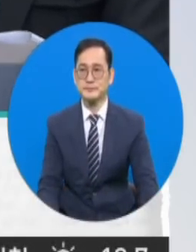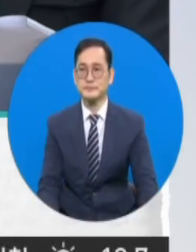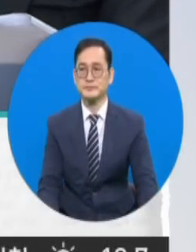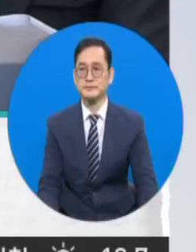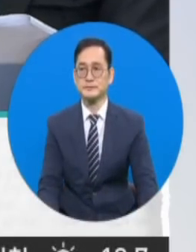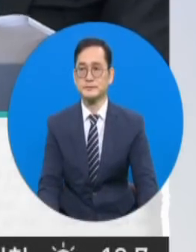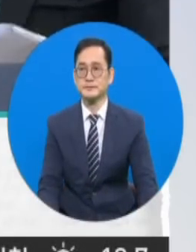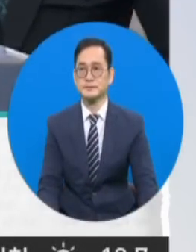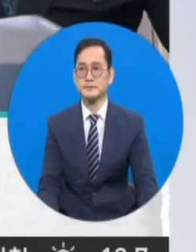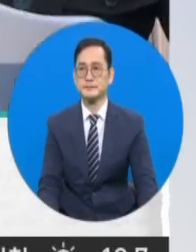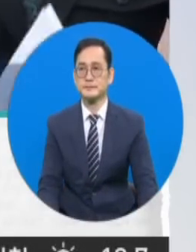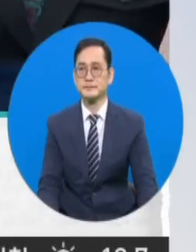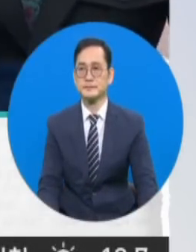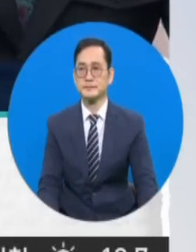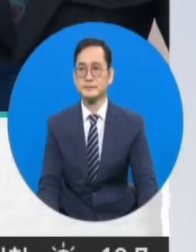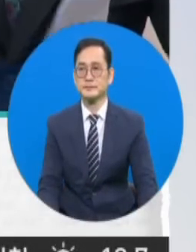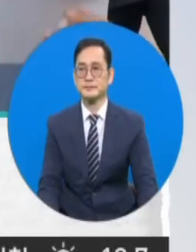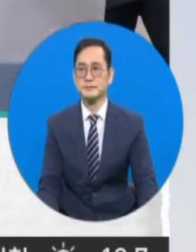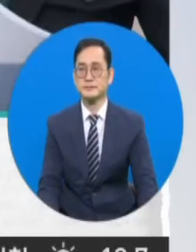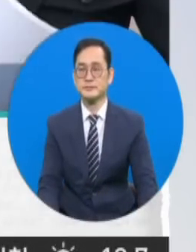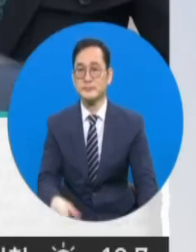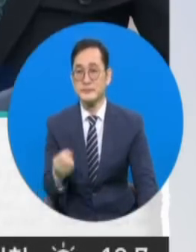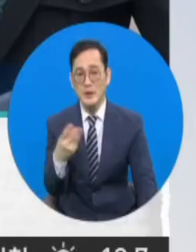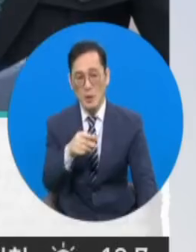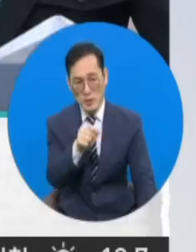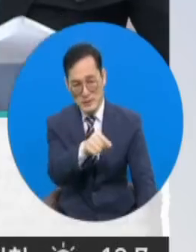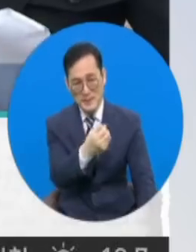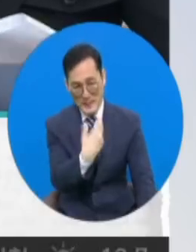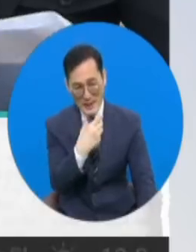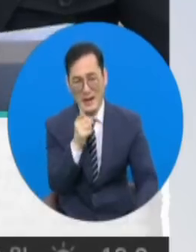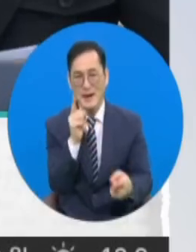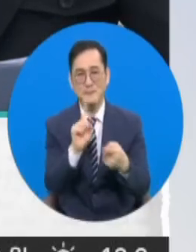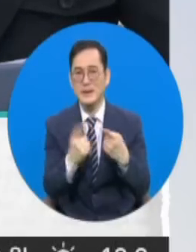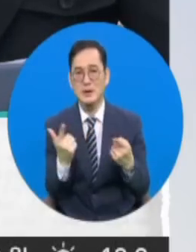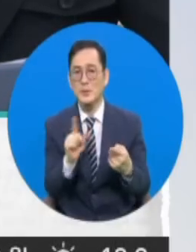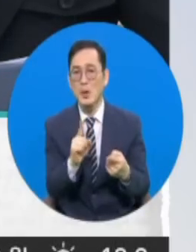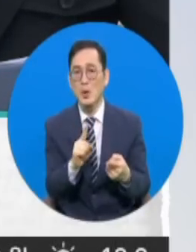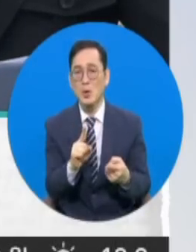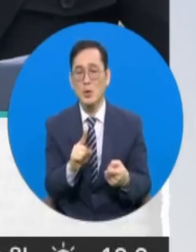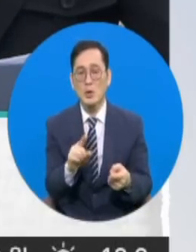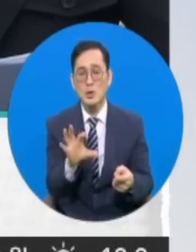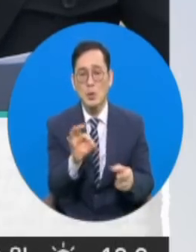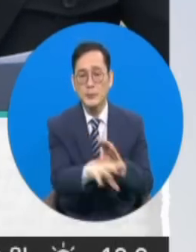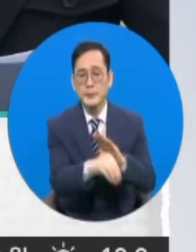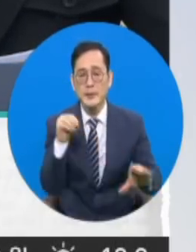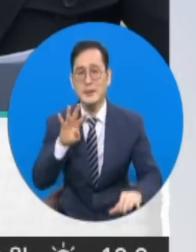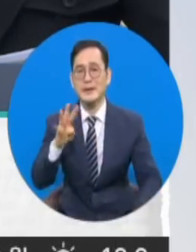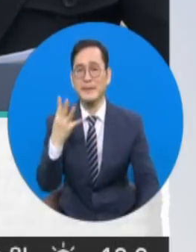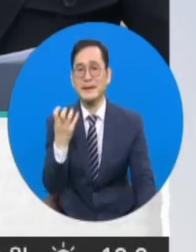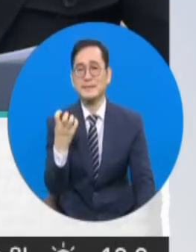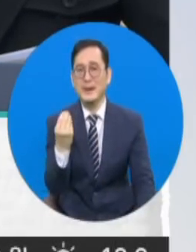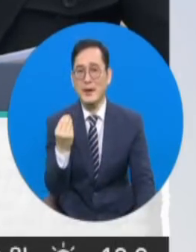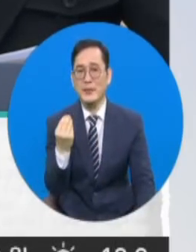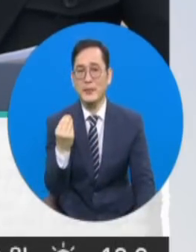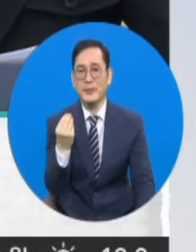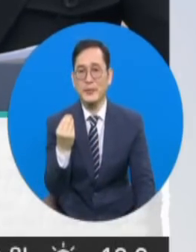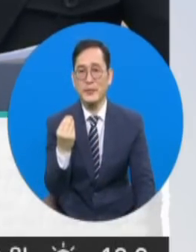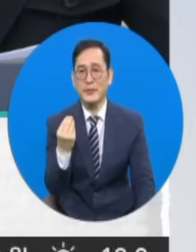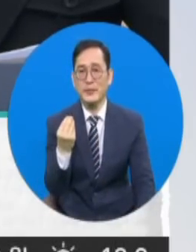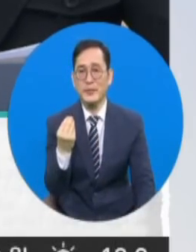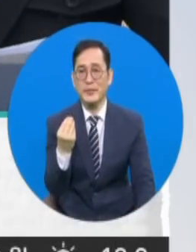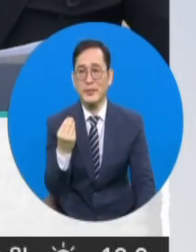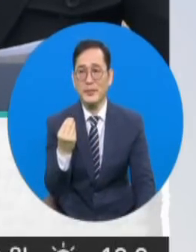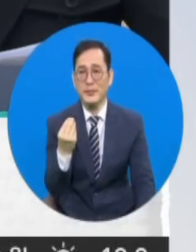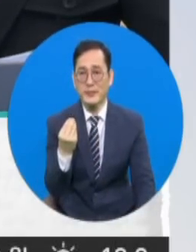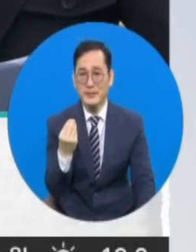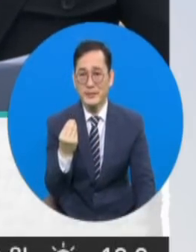저 뭐지 모순된 것이 또 있어요 왜냐면 본인을 440만 원 인출했다고 했잖아요 전자 지갑에서